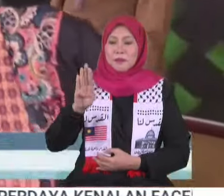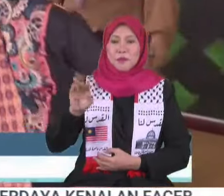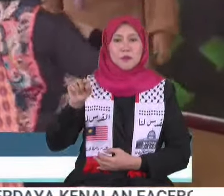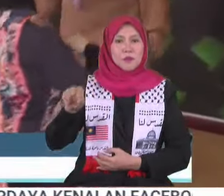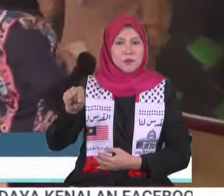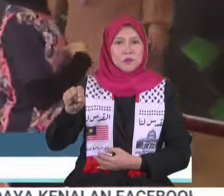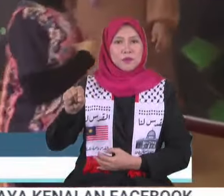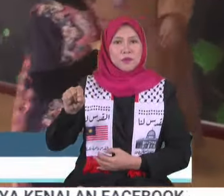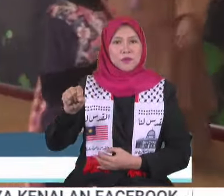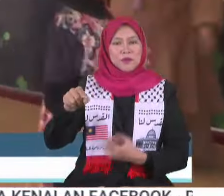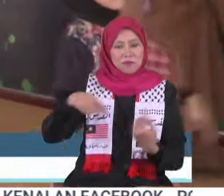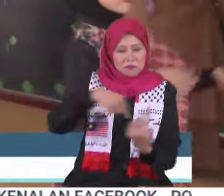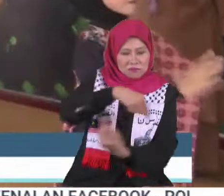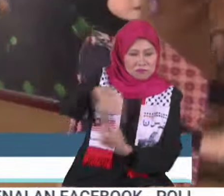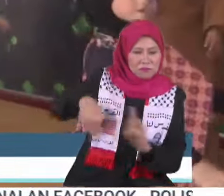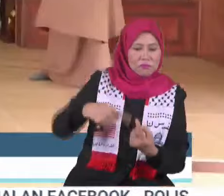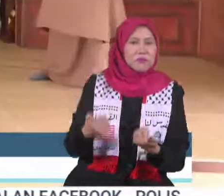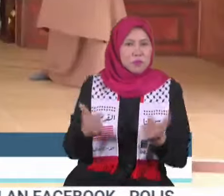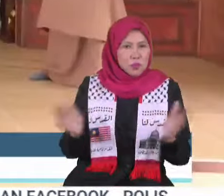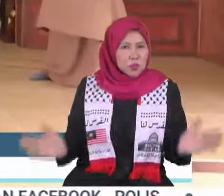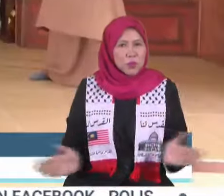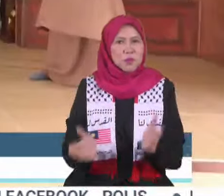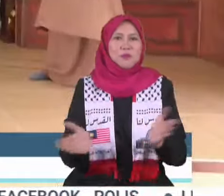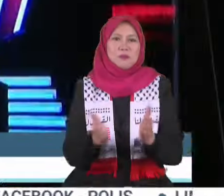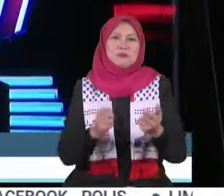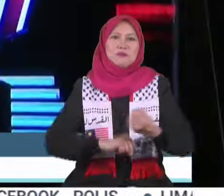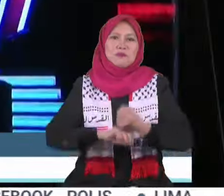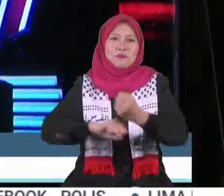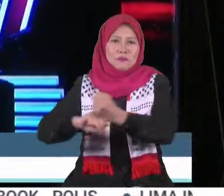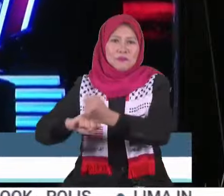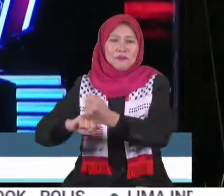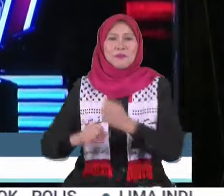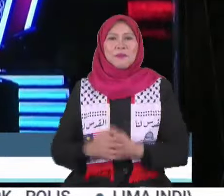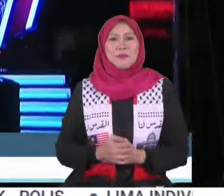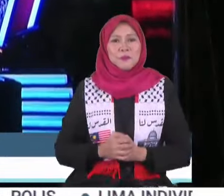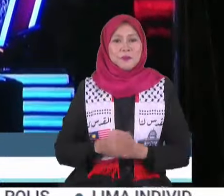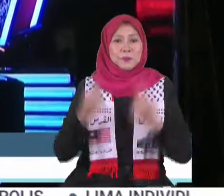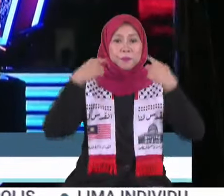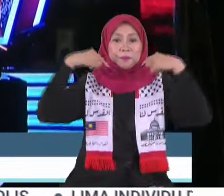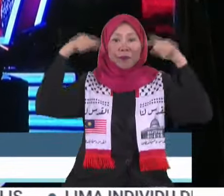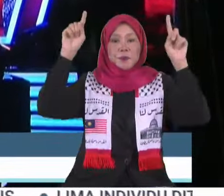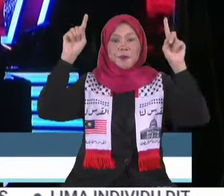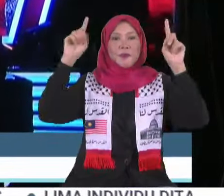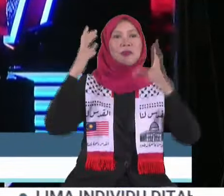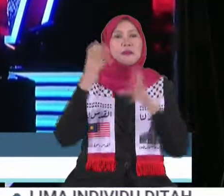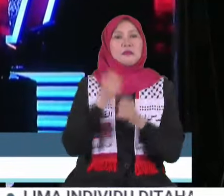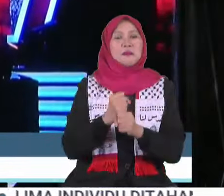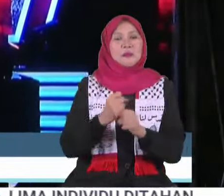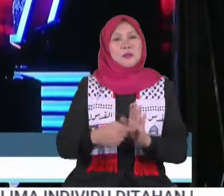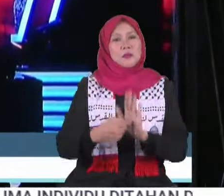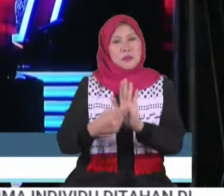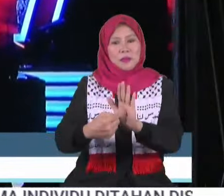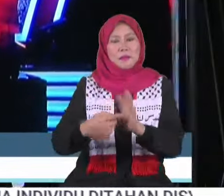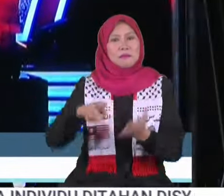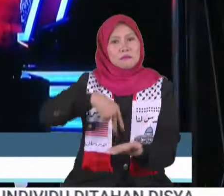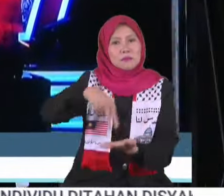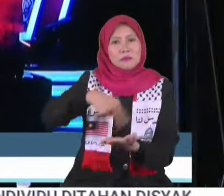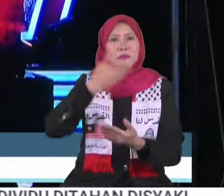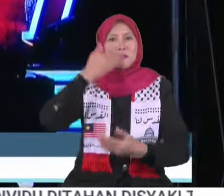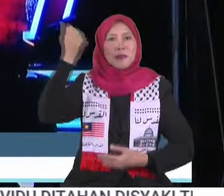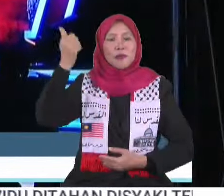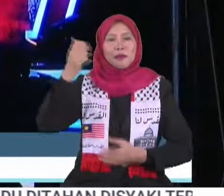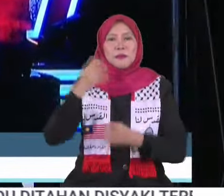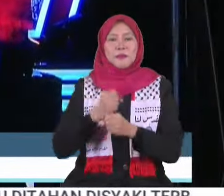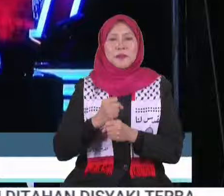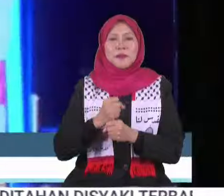orang-orang yang berada di sekeliling kami inilah yang banyak memberi sokongan. Kejayaan berganda meraih persembahan terbaik, mereka